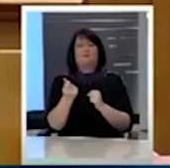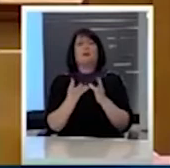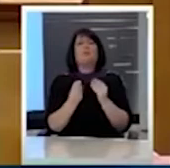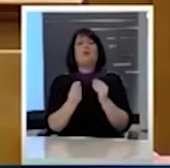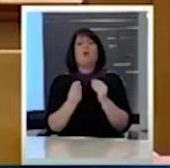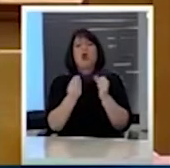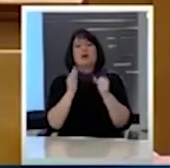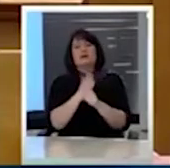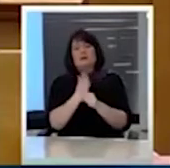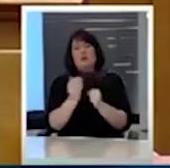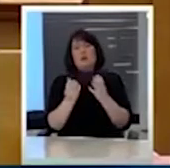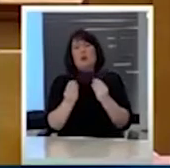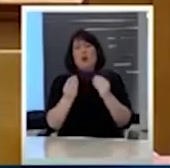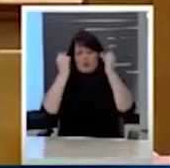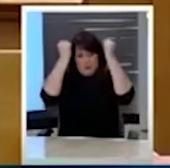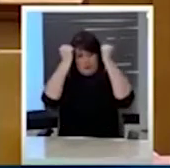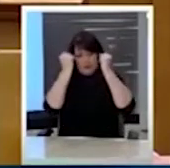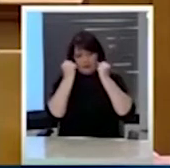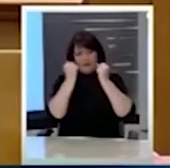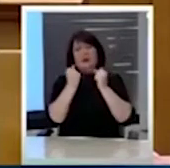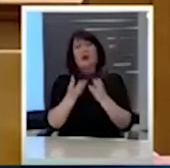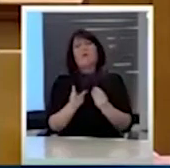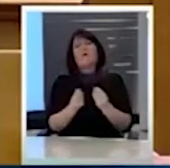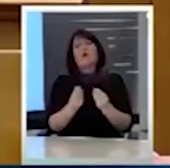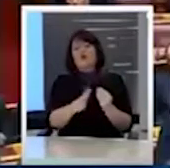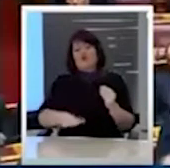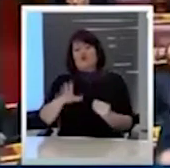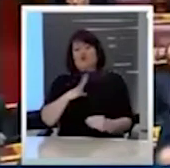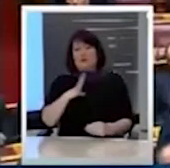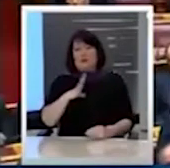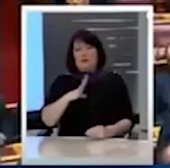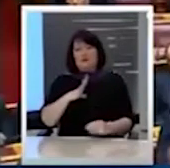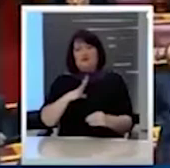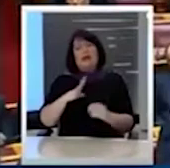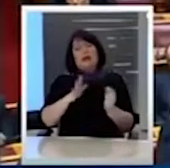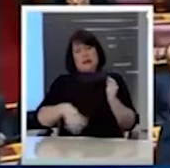πολλαπλώς επιζήμια για τη μεγάλη πλειοψηφία του λαού μας και για την πατρίδα μας συνολικά.